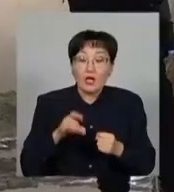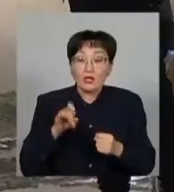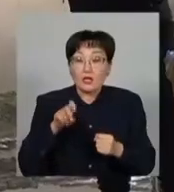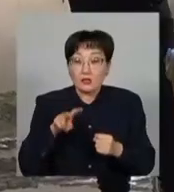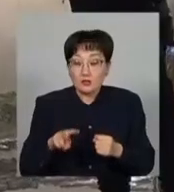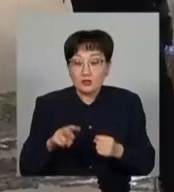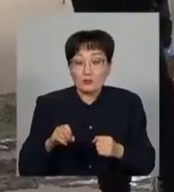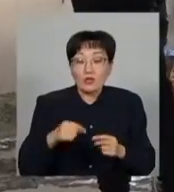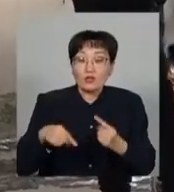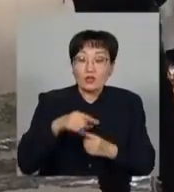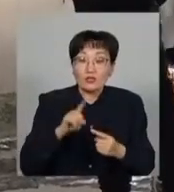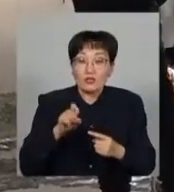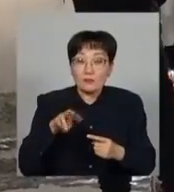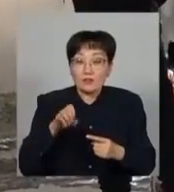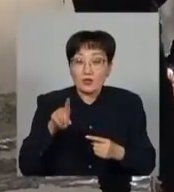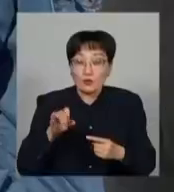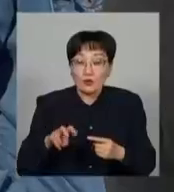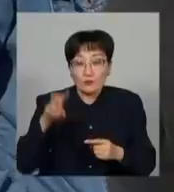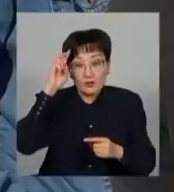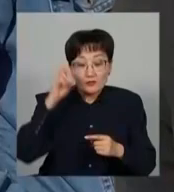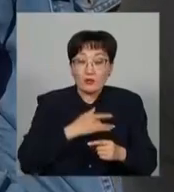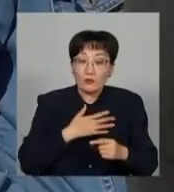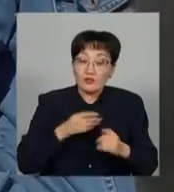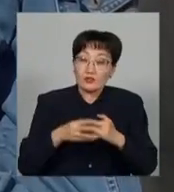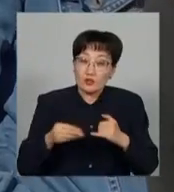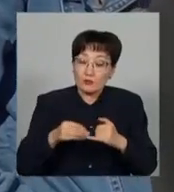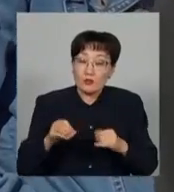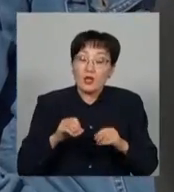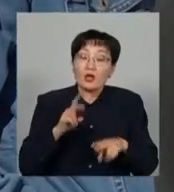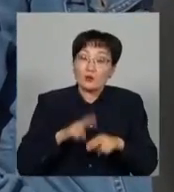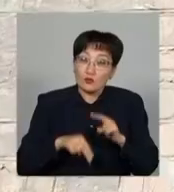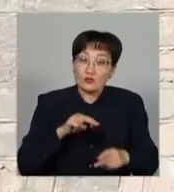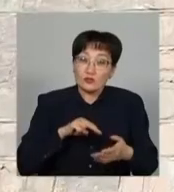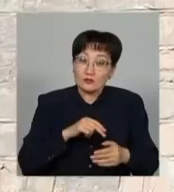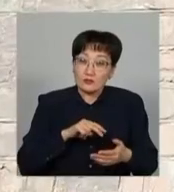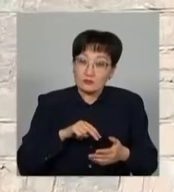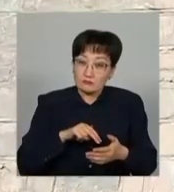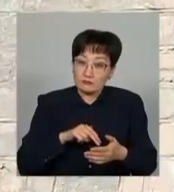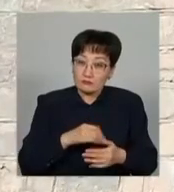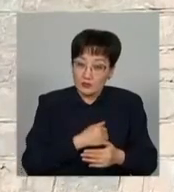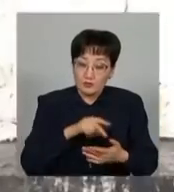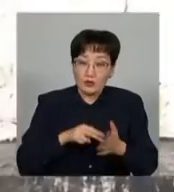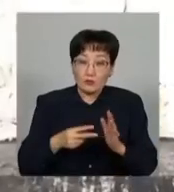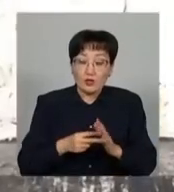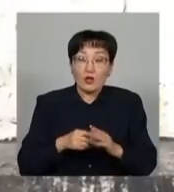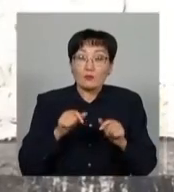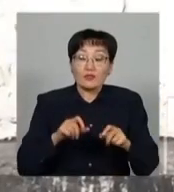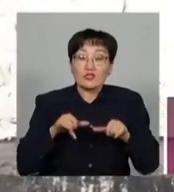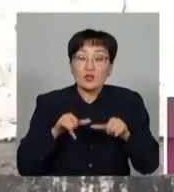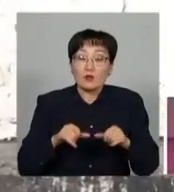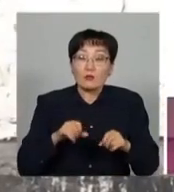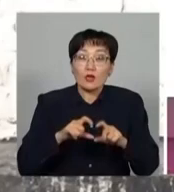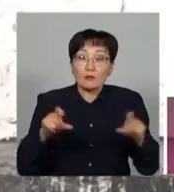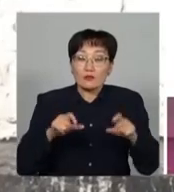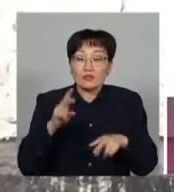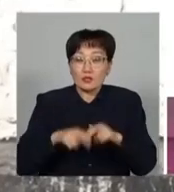есімді тұрғын кәсіпкер Зәмзәгүл мемлекет иелігіндегі жерге заңсыз құрылыс жүргізбекші деп отыр. Мен мына жерге супермаркет саламын. Сен қалай саласың?